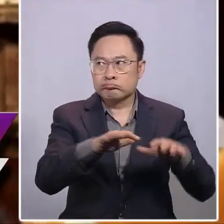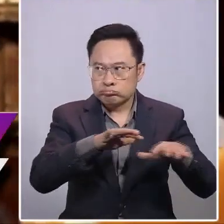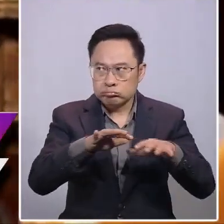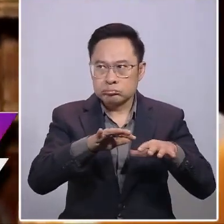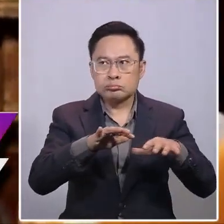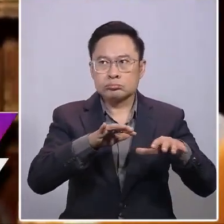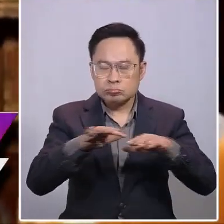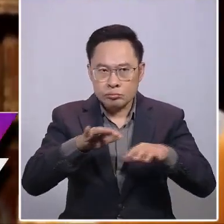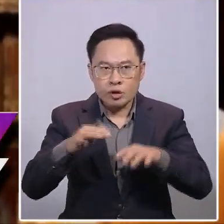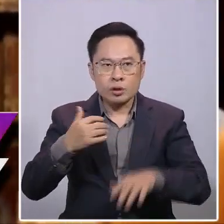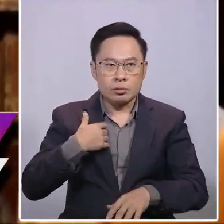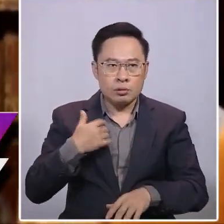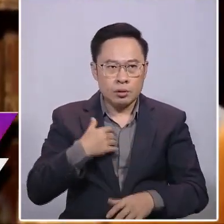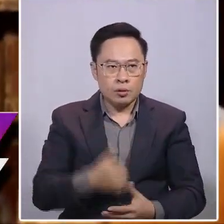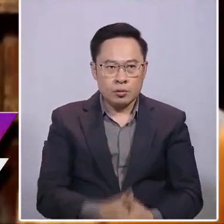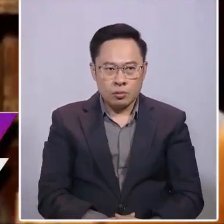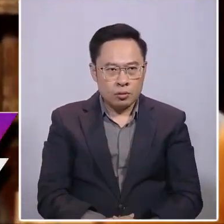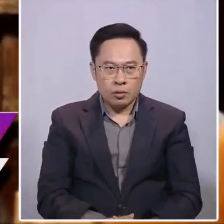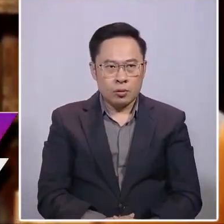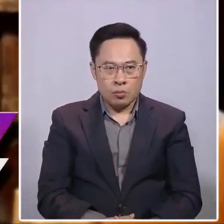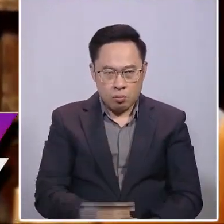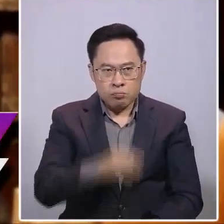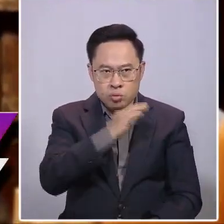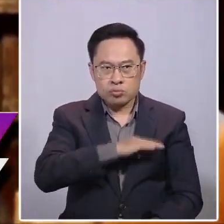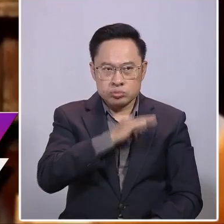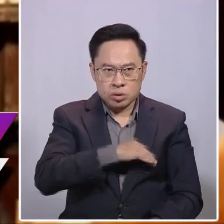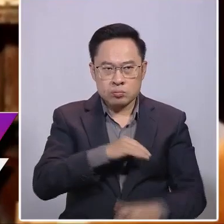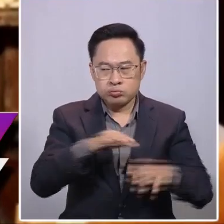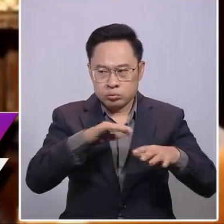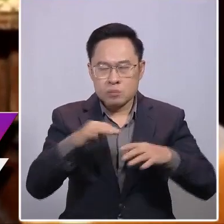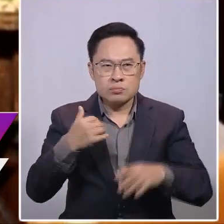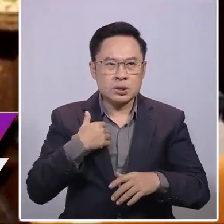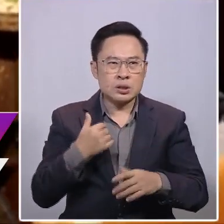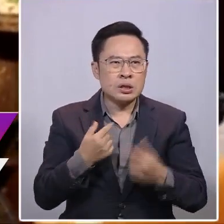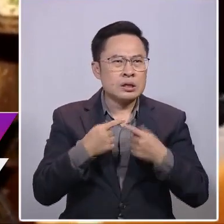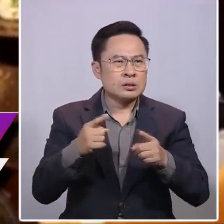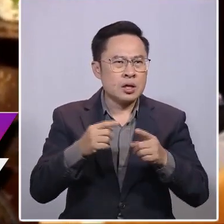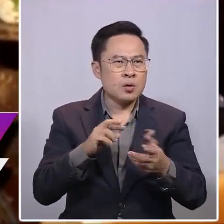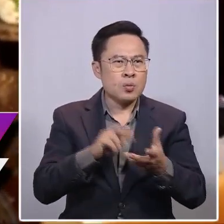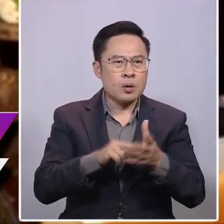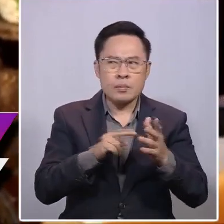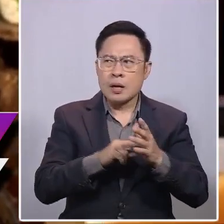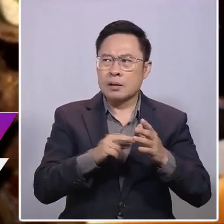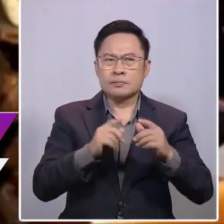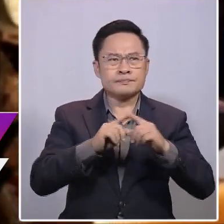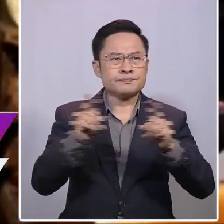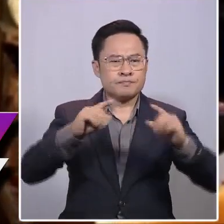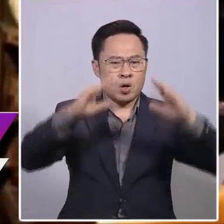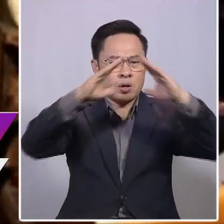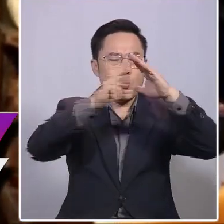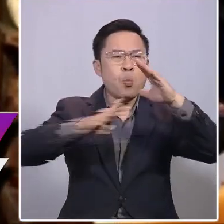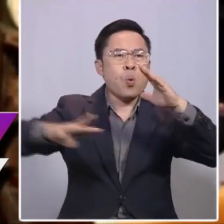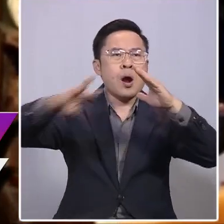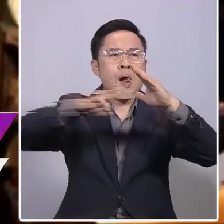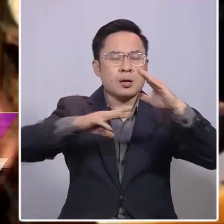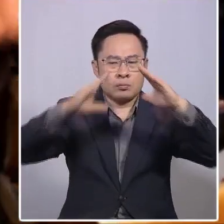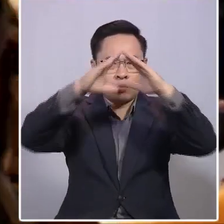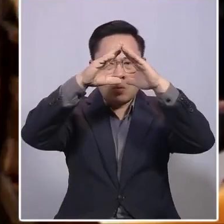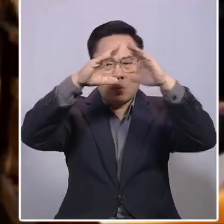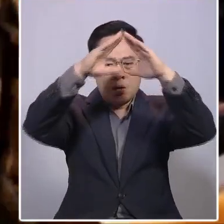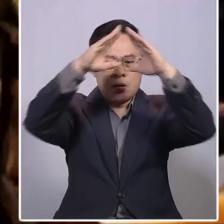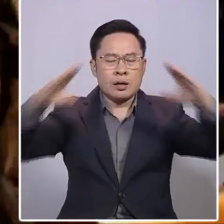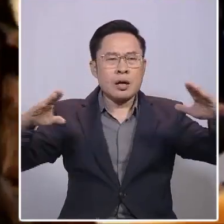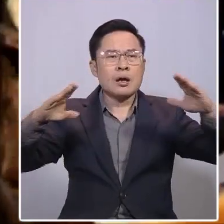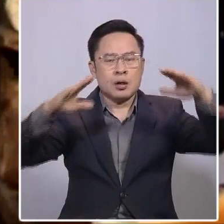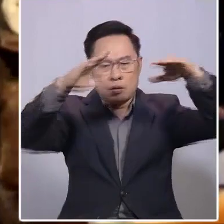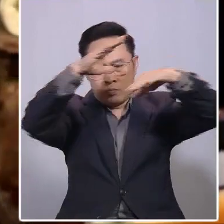3:07 วิ่งผ่านขาเลยอ่ะรู้สึกเลยอ่ะแต่ว่ามันคงจะไม่แรงเท่าบ้านนะคะเพราะว่าที่นี่เรารู้สึกเหมือนแล้